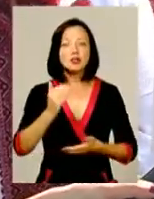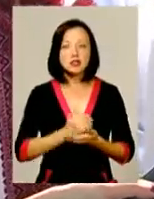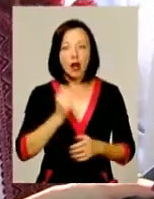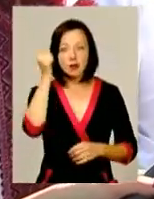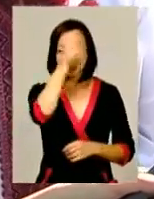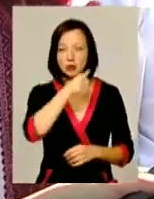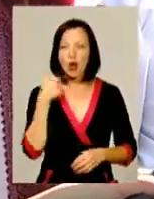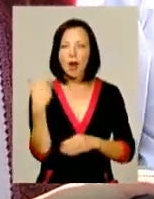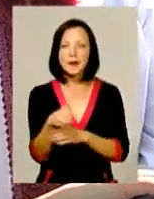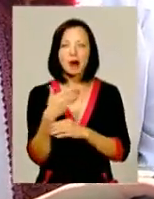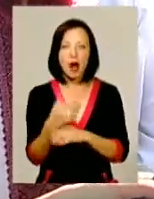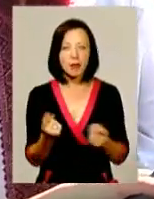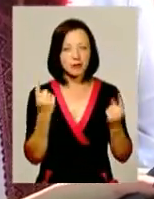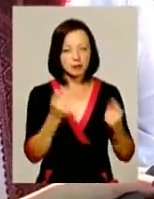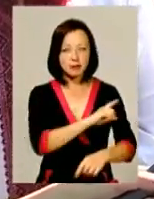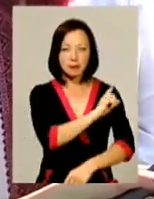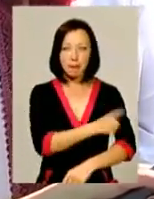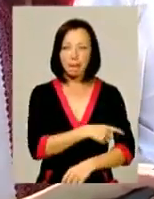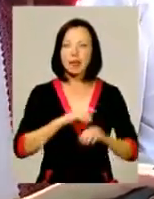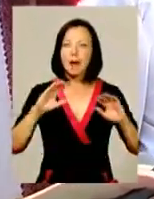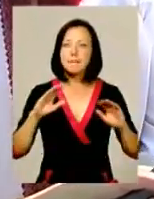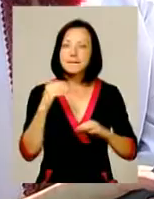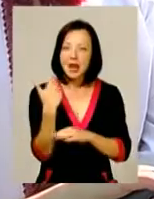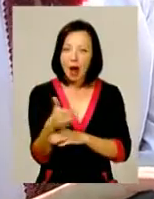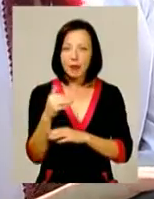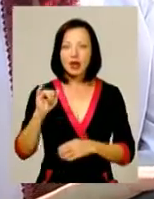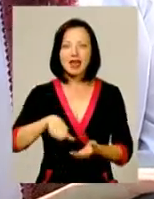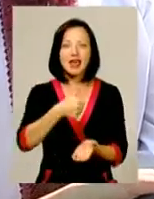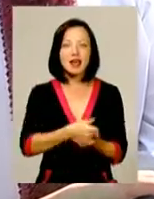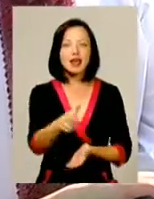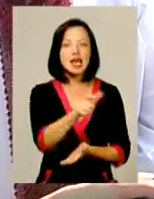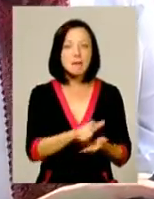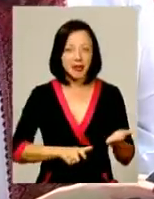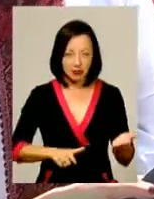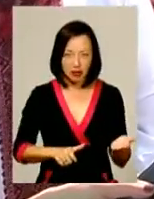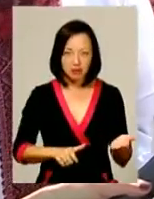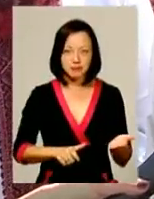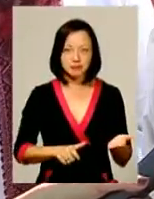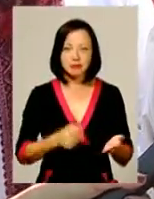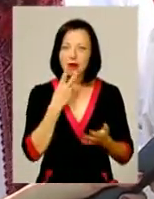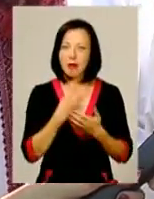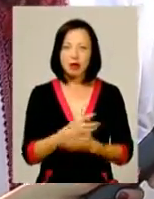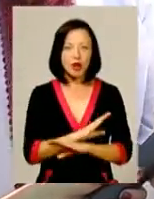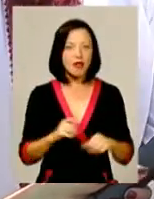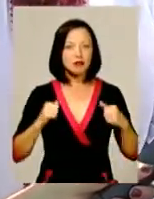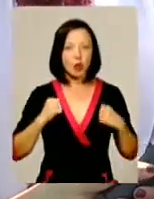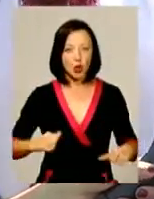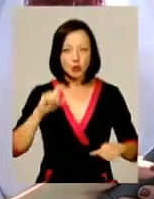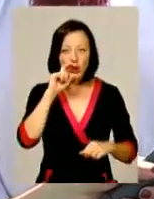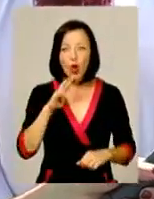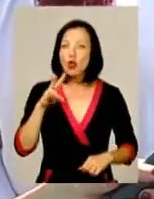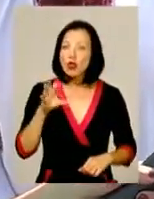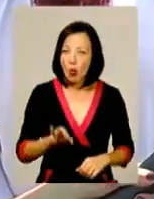сили, тому що і прапор, і гімн. От, ми з радостю це зустрічаємо. Но бачимо, не спухів все-таки на нашій Україні. Ми надіємося,